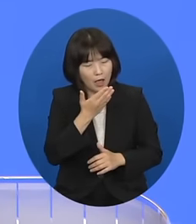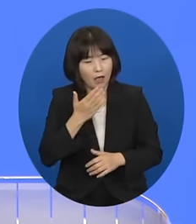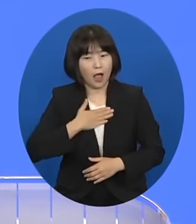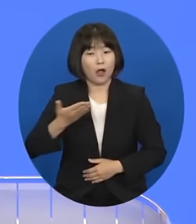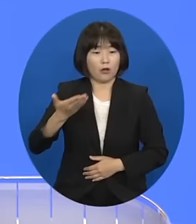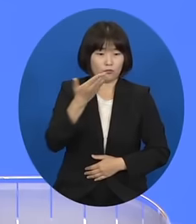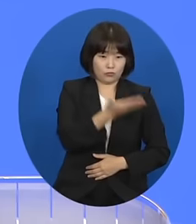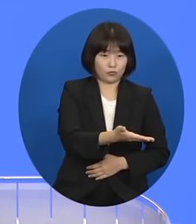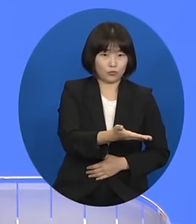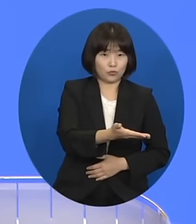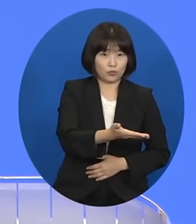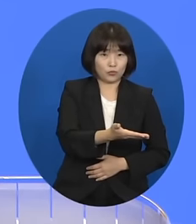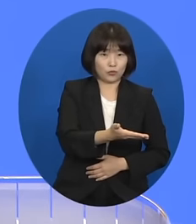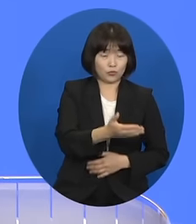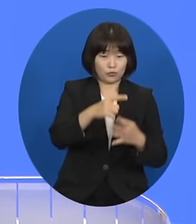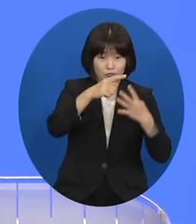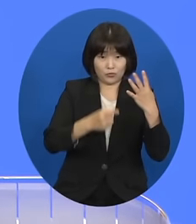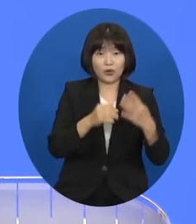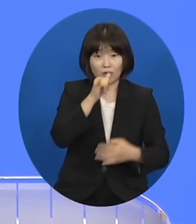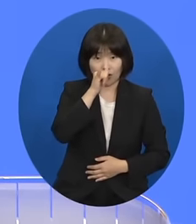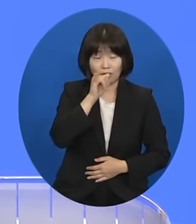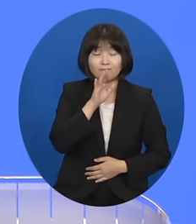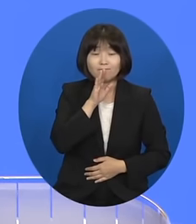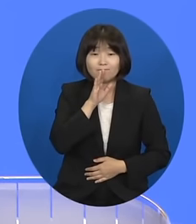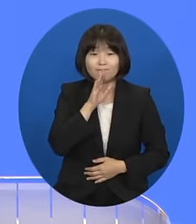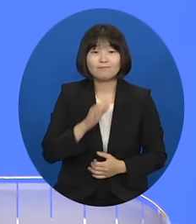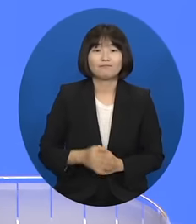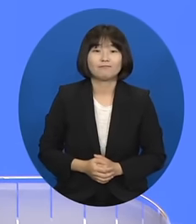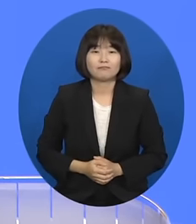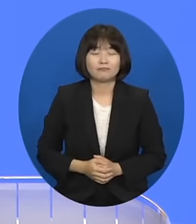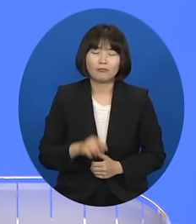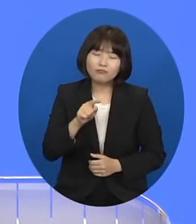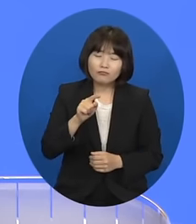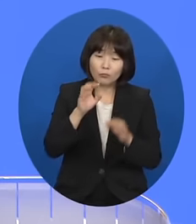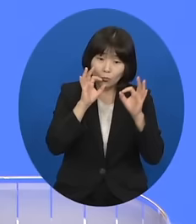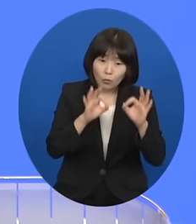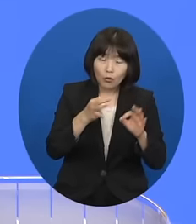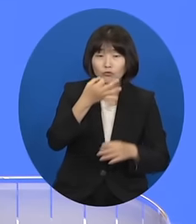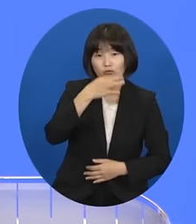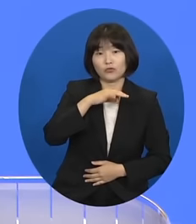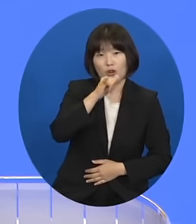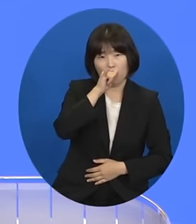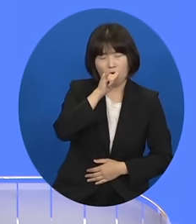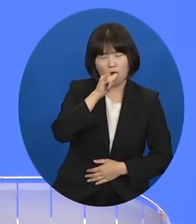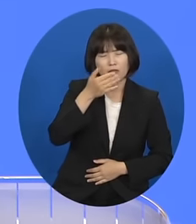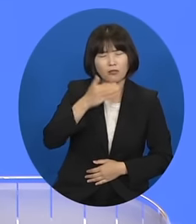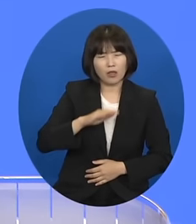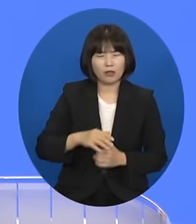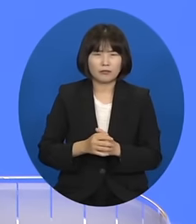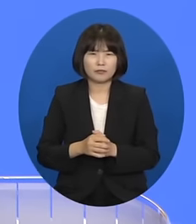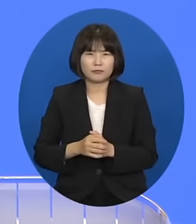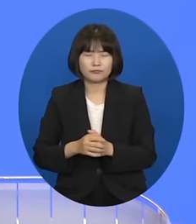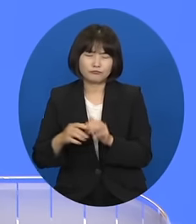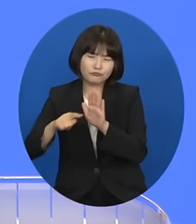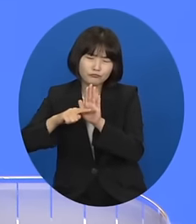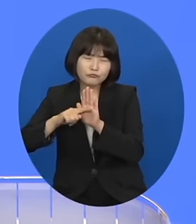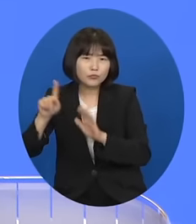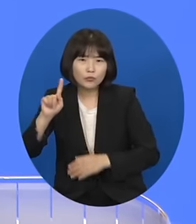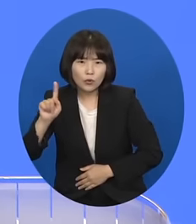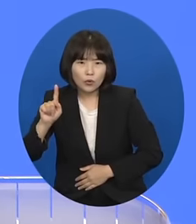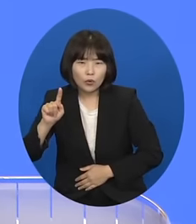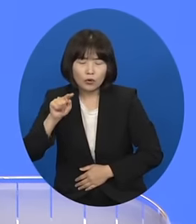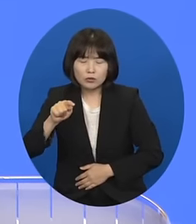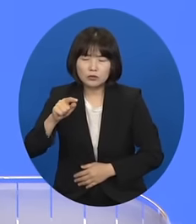이런 그 예능 어떤 프로그램들이 있잖아요. 유익한데 이게 또 부작용이 있어요. 그걸 보던